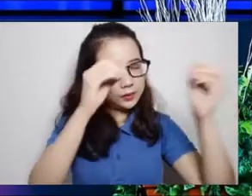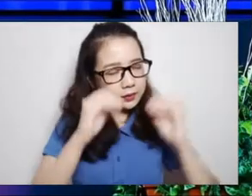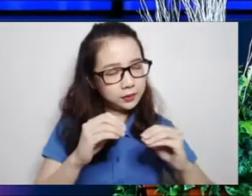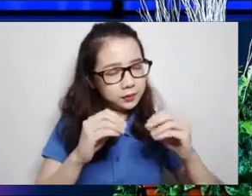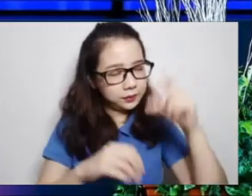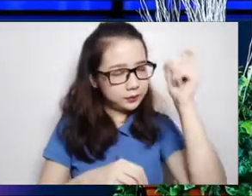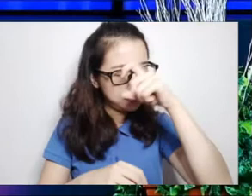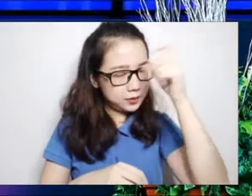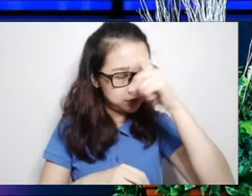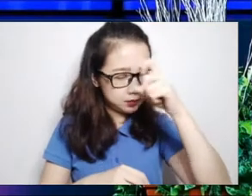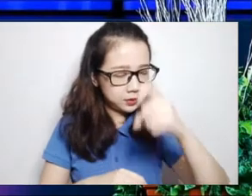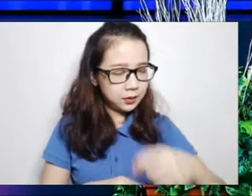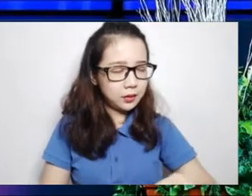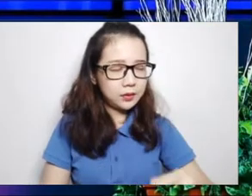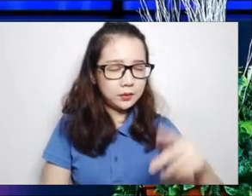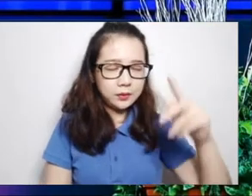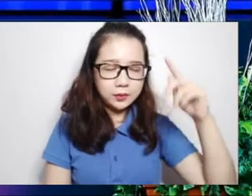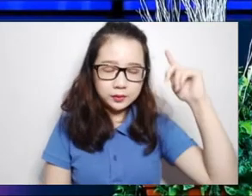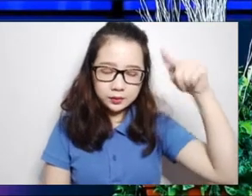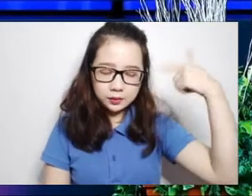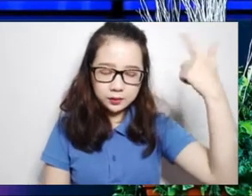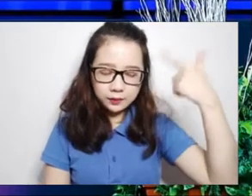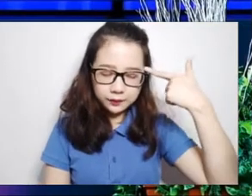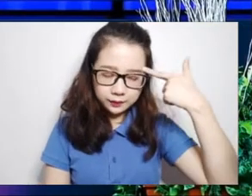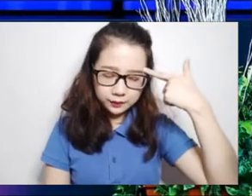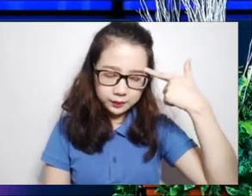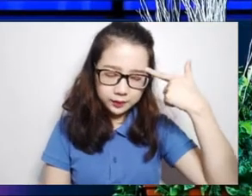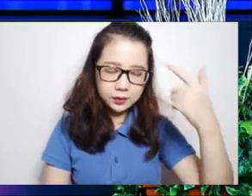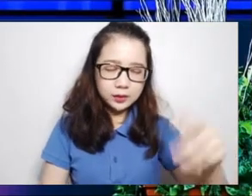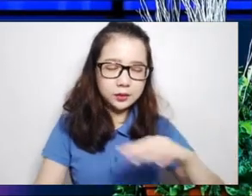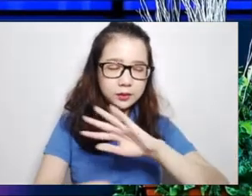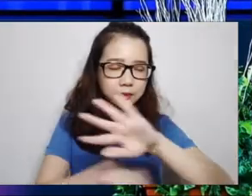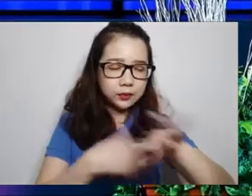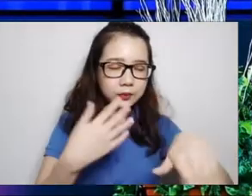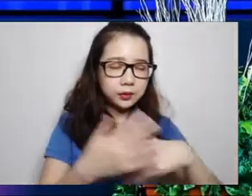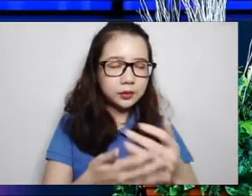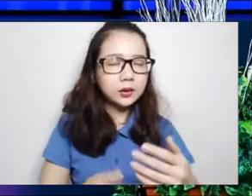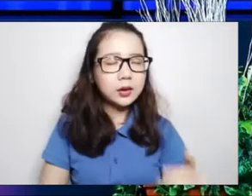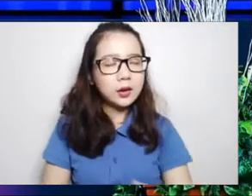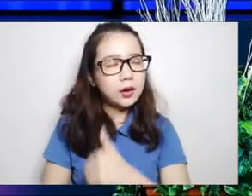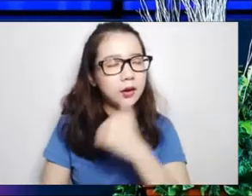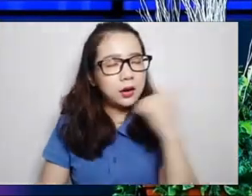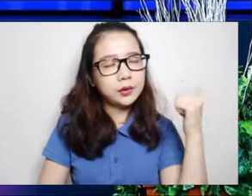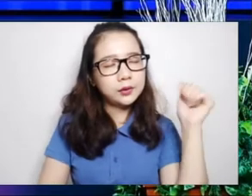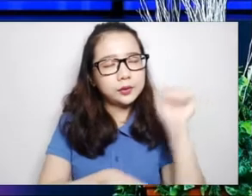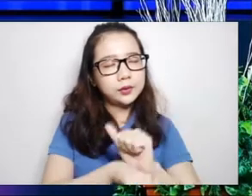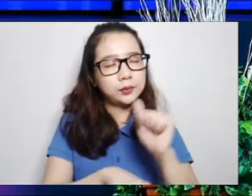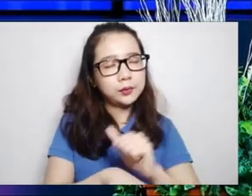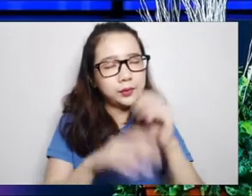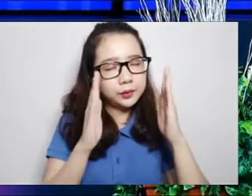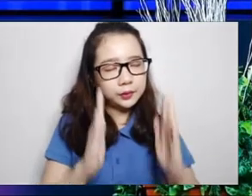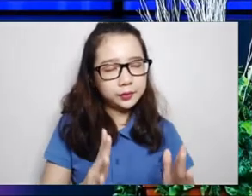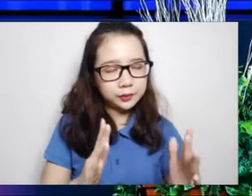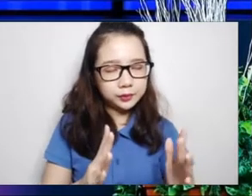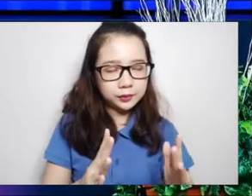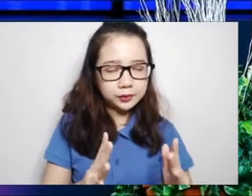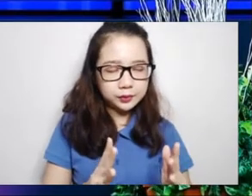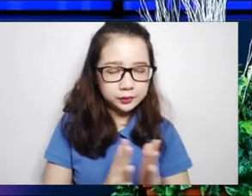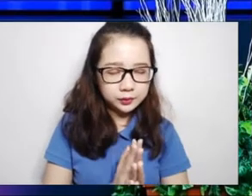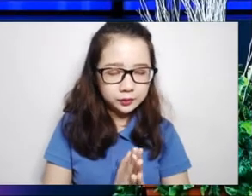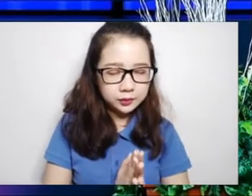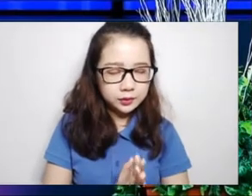mo po ng katalinuhan ang aming pong Pangulo at kasama ng kanyang mga gabinete at lahat ng government